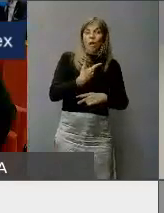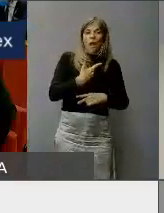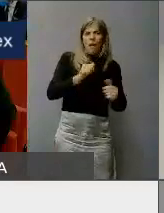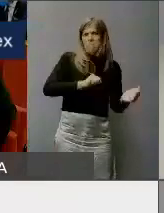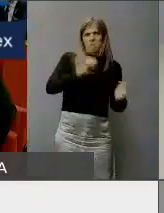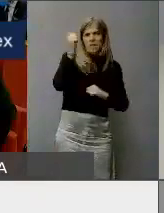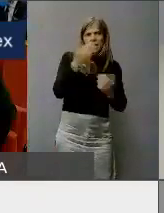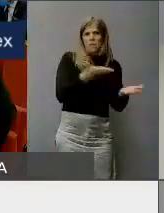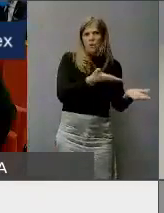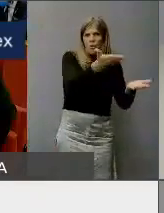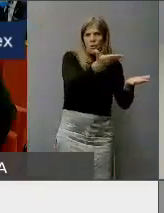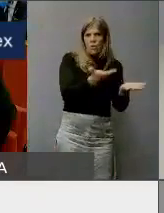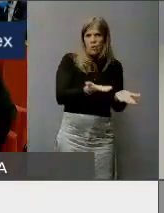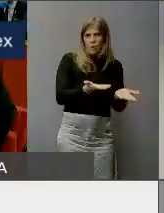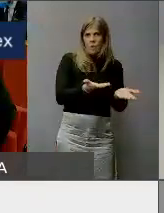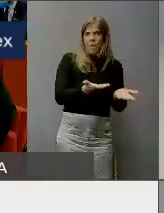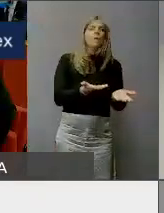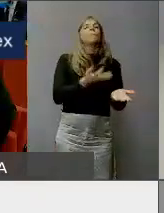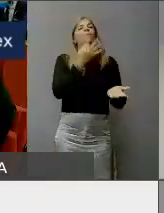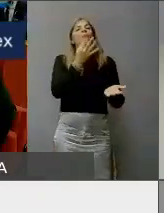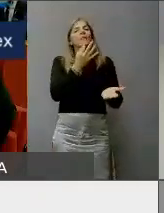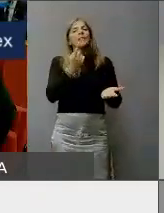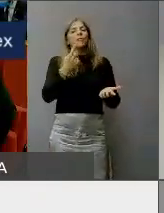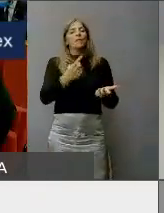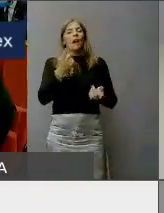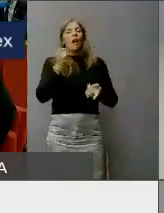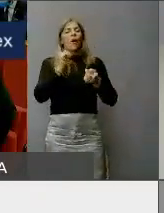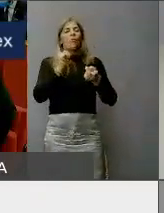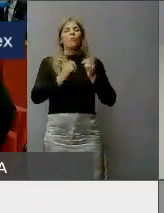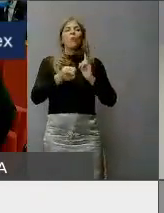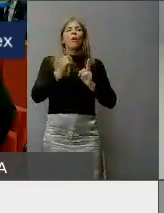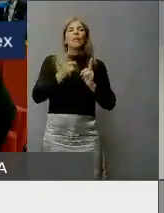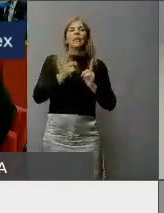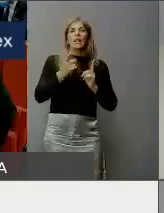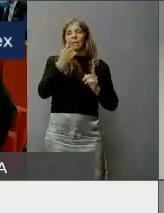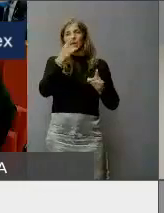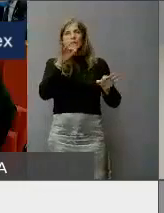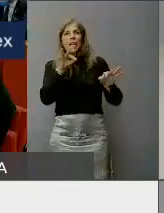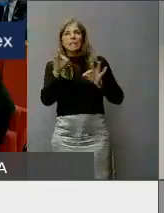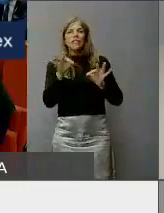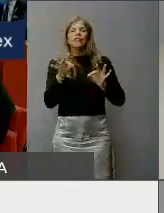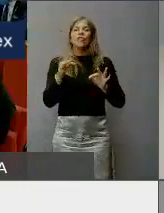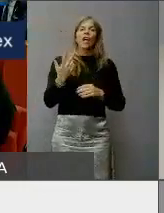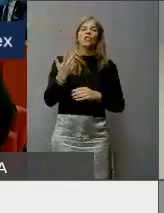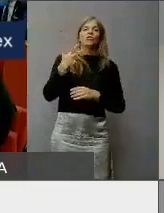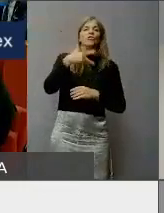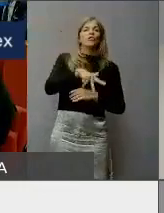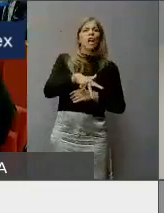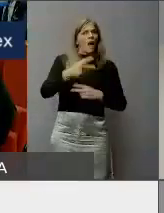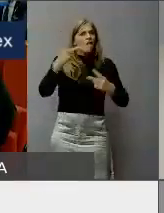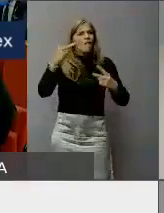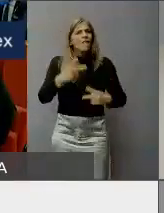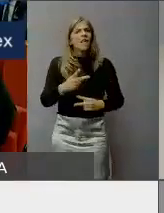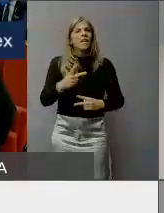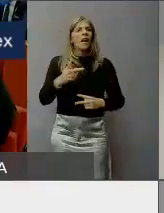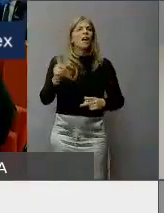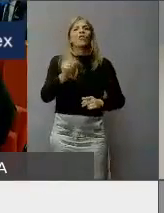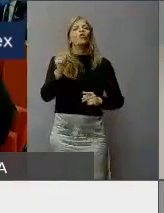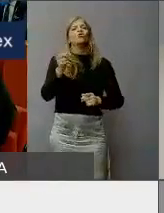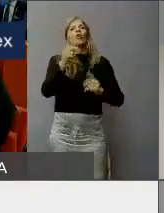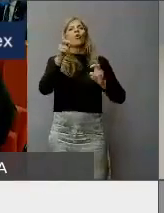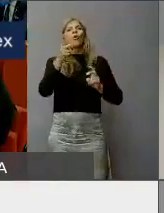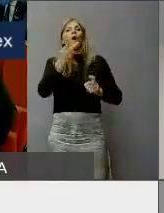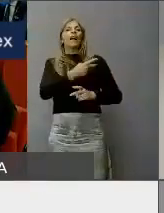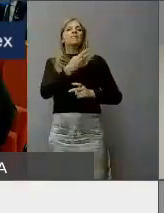una politica di un sociale reale e non di mera di mero assistenzialismo al